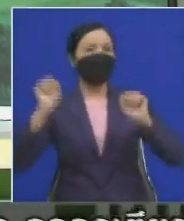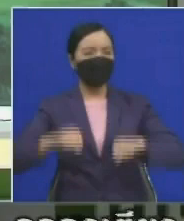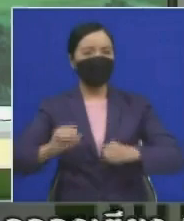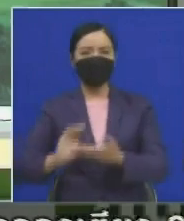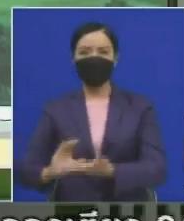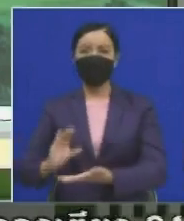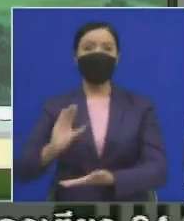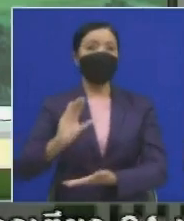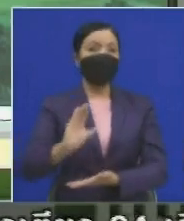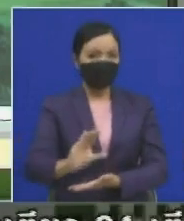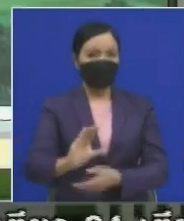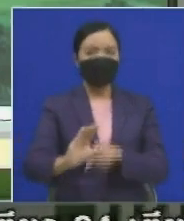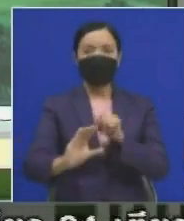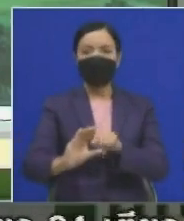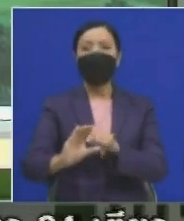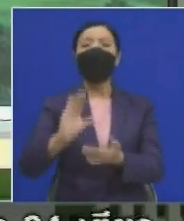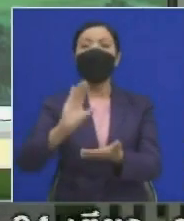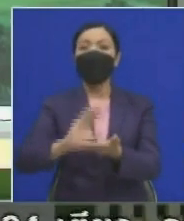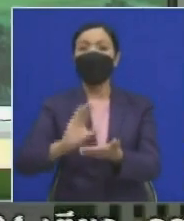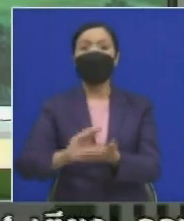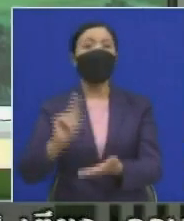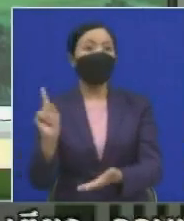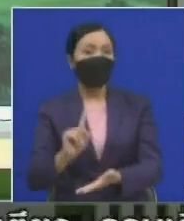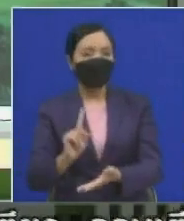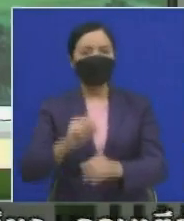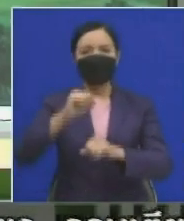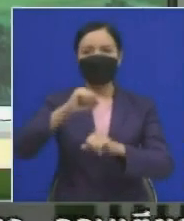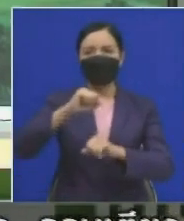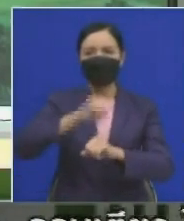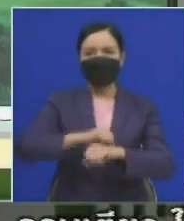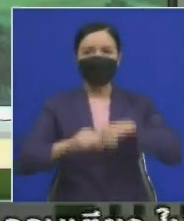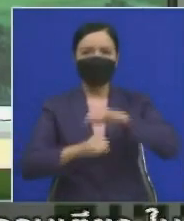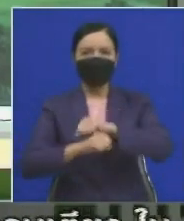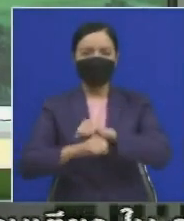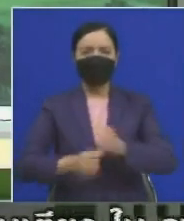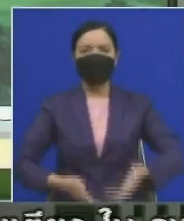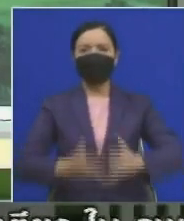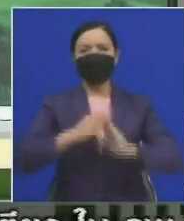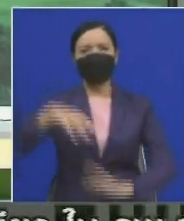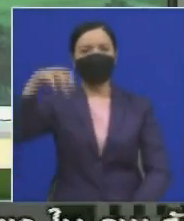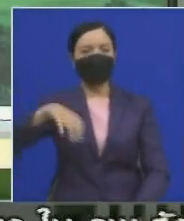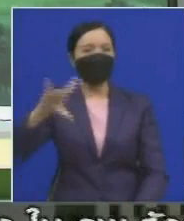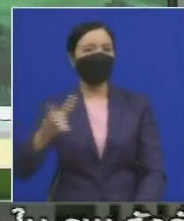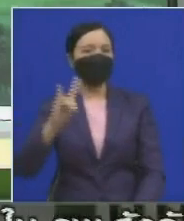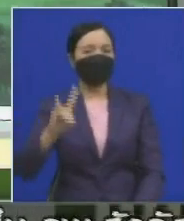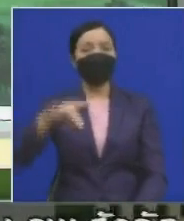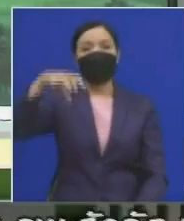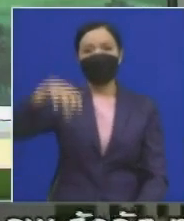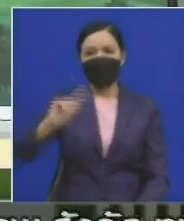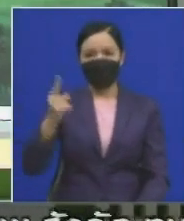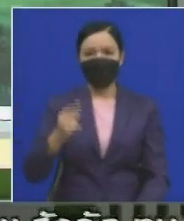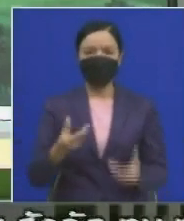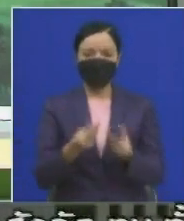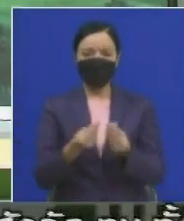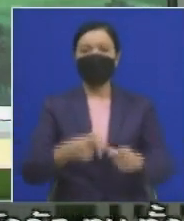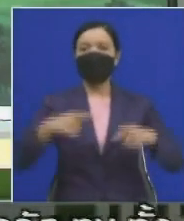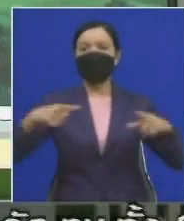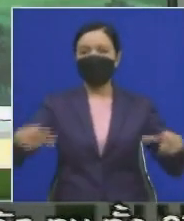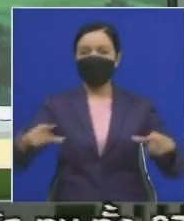การจัดสันงบ ตั้งงบประมาณ เพื่อกรอสร้างสวนสัตวแ่งให่ บนที่ดินพระราชธาน